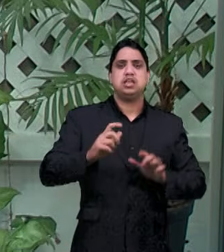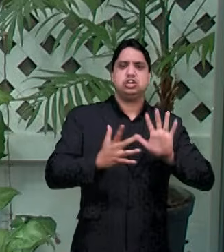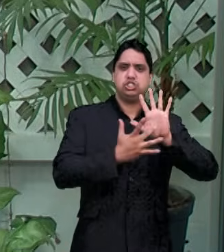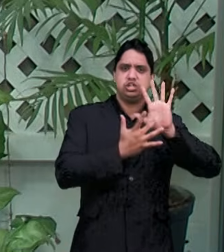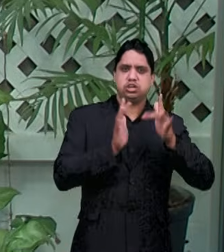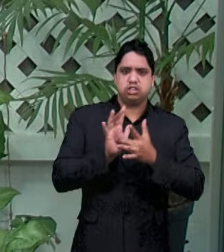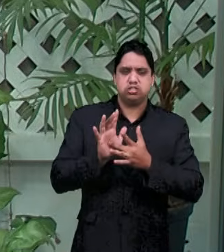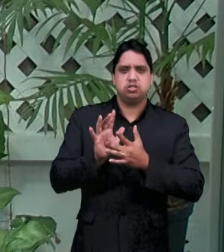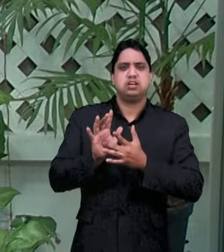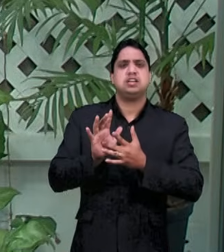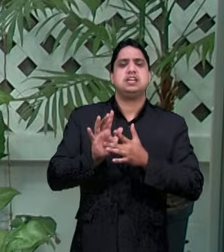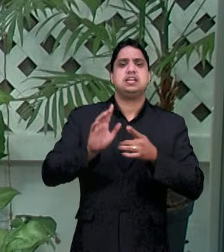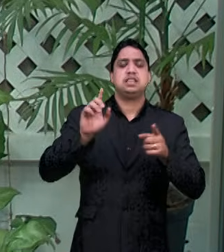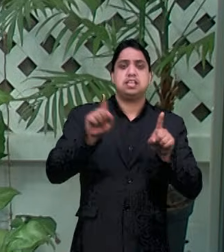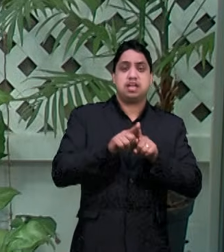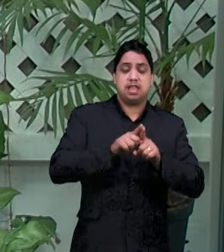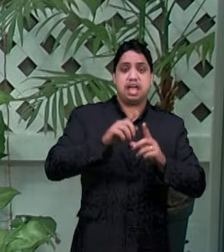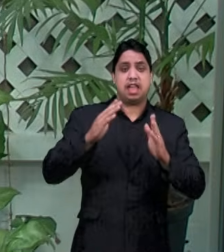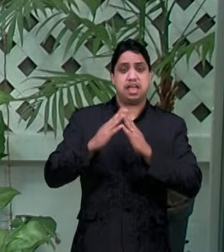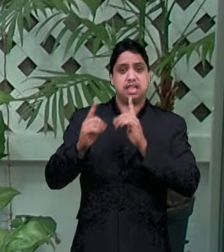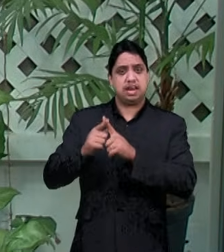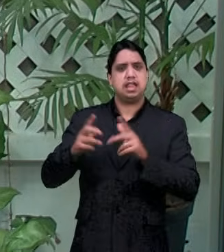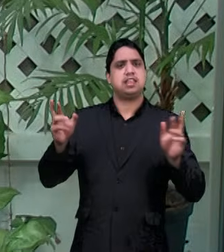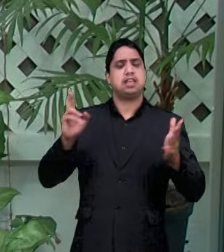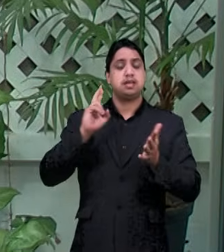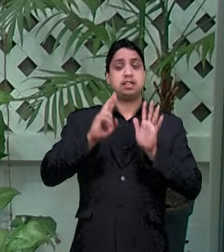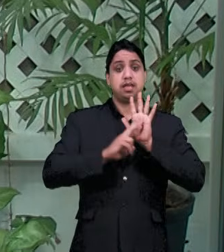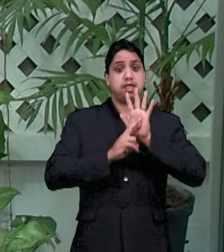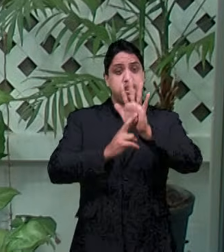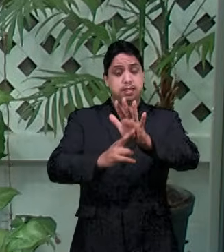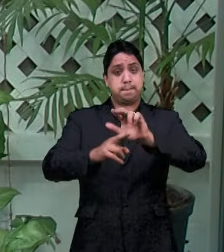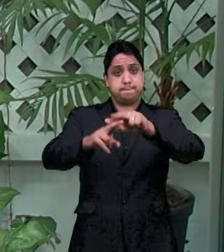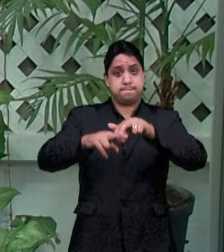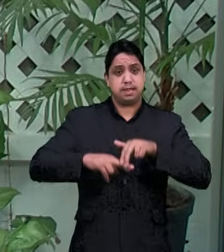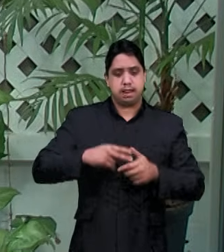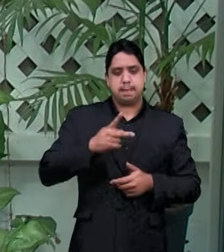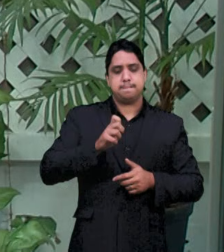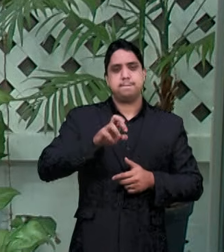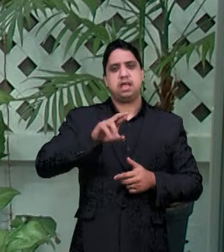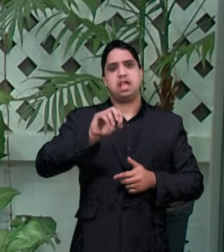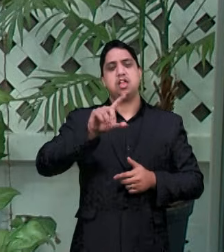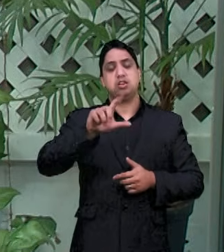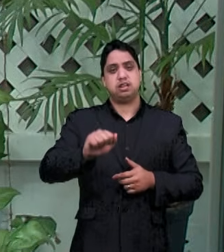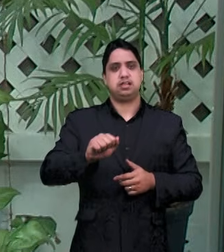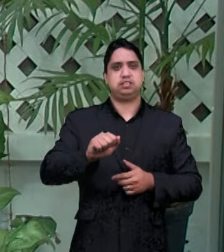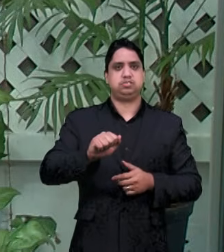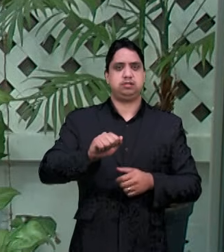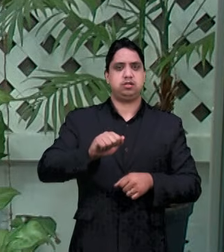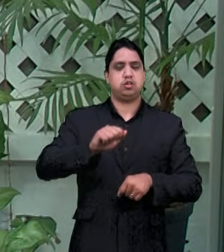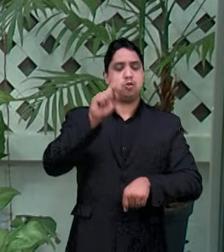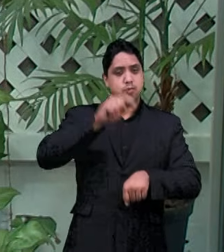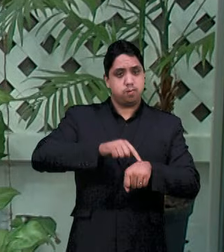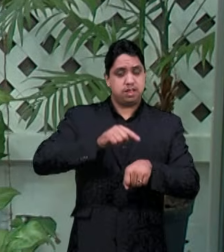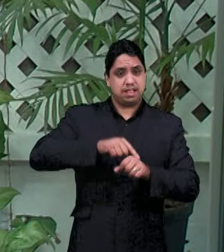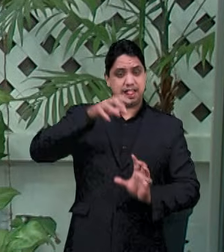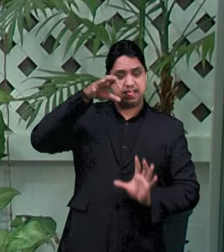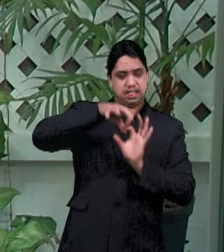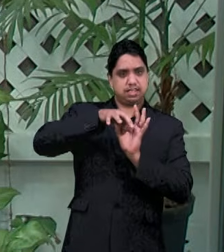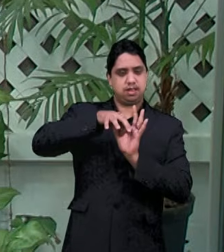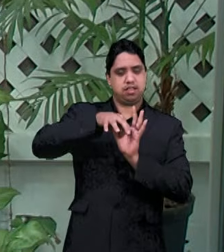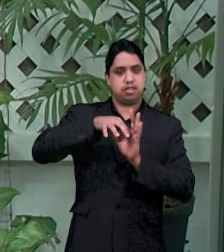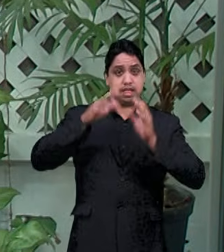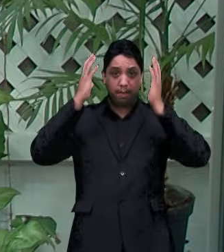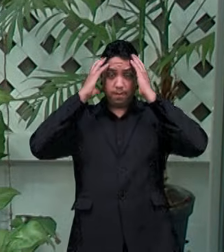sont présentés par la perle de Grand Prix. Elle est dans la communion, dans la liaison entre la tête et le